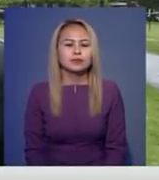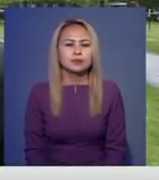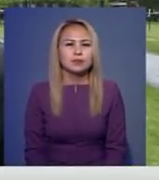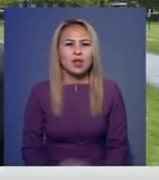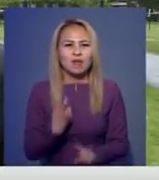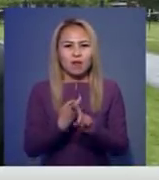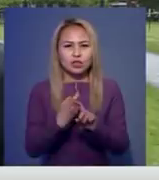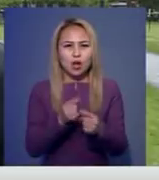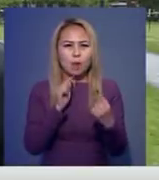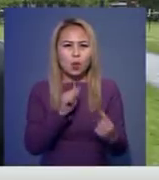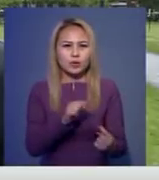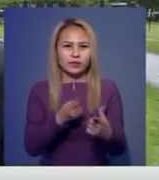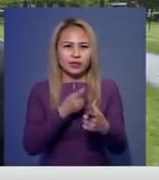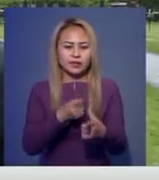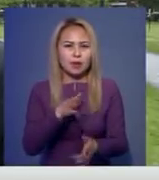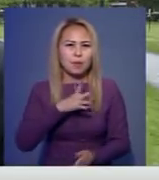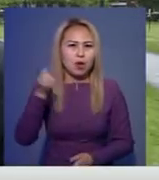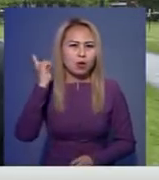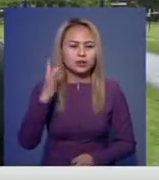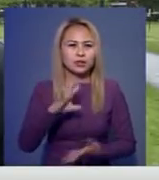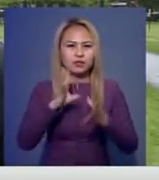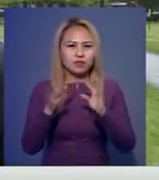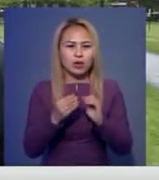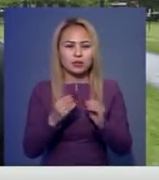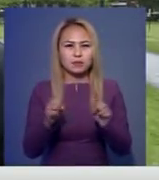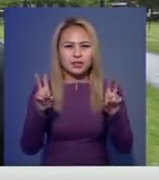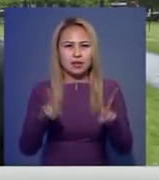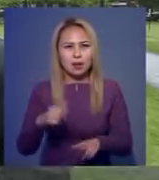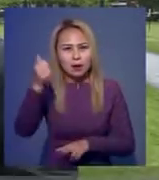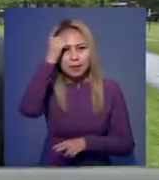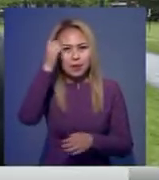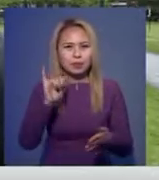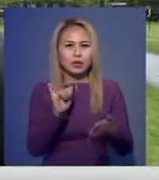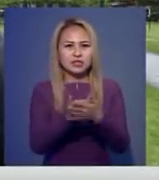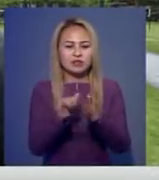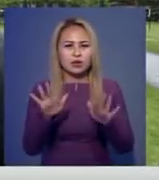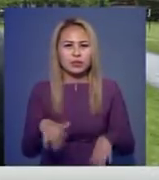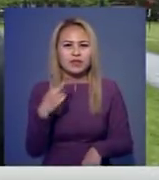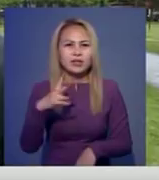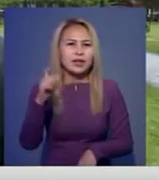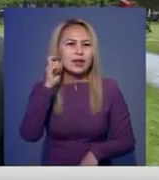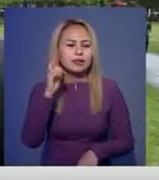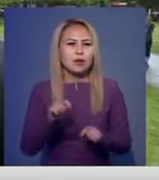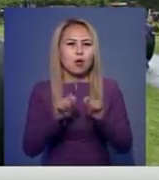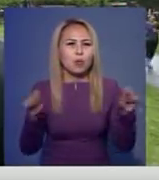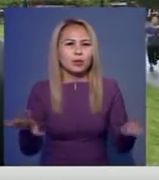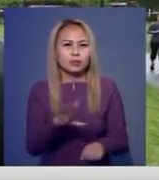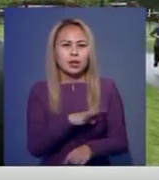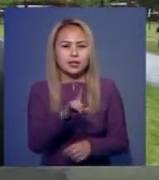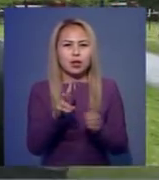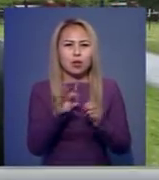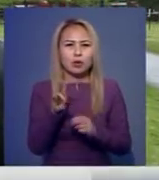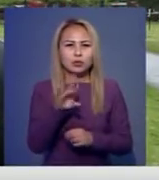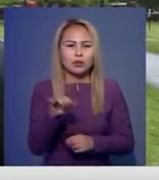Фашизмге қарсы күресте қаза болған совет жауынгерлері мен азаматтарына арналған ескерткіш осыдан тура 20 жыл бұрын ашылған. Ол